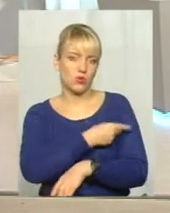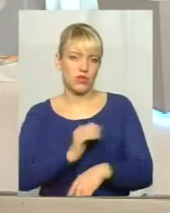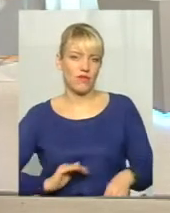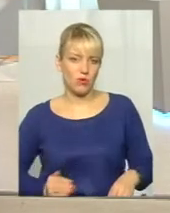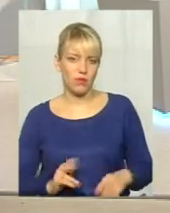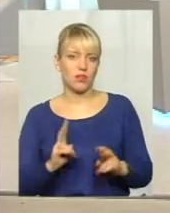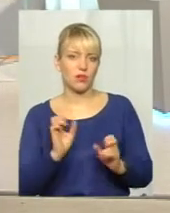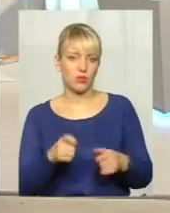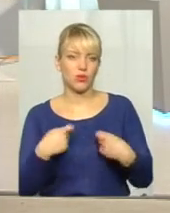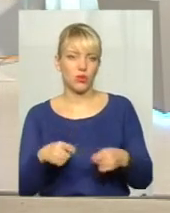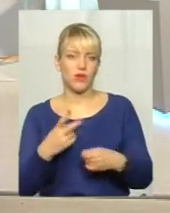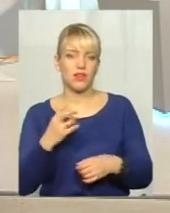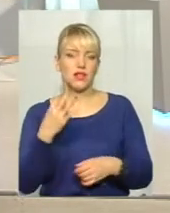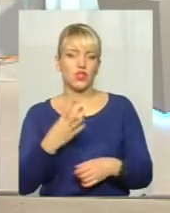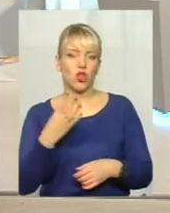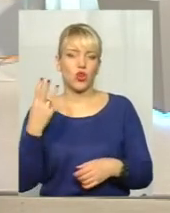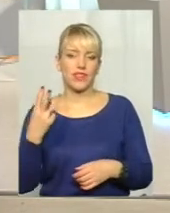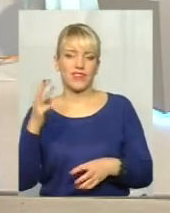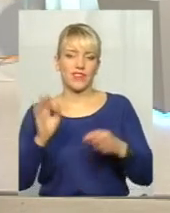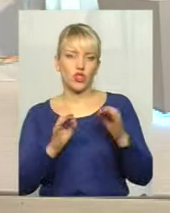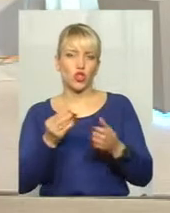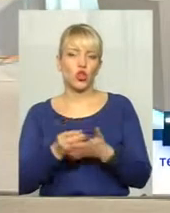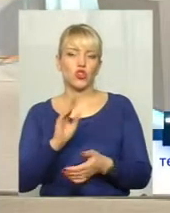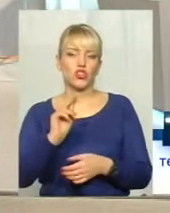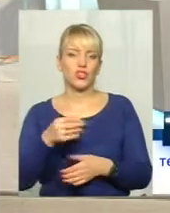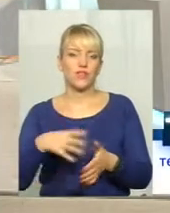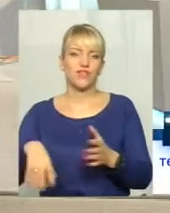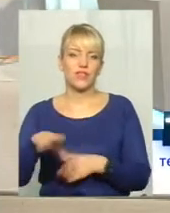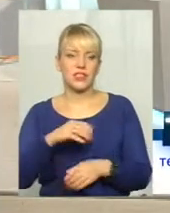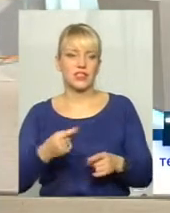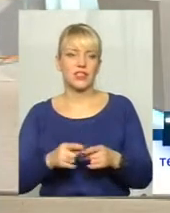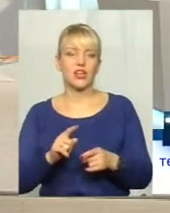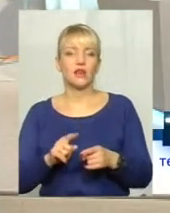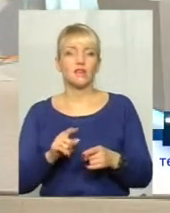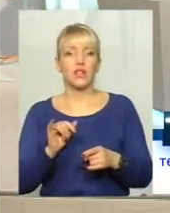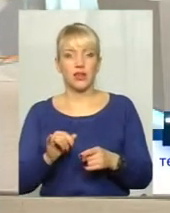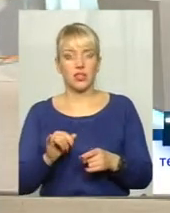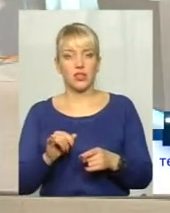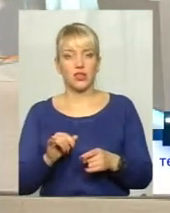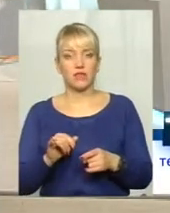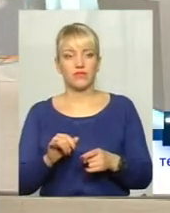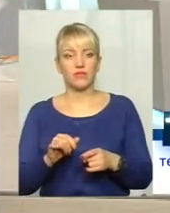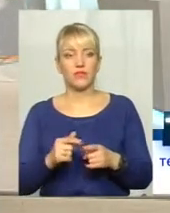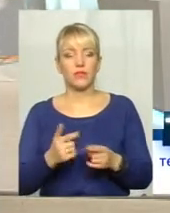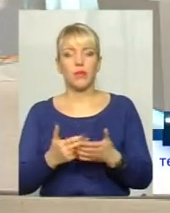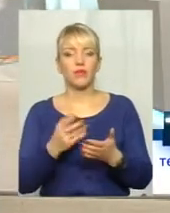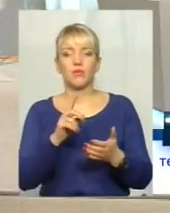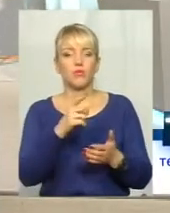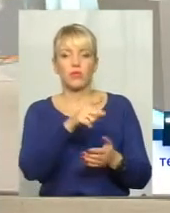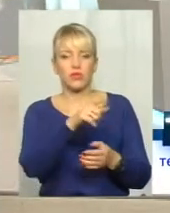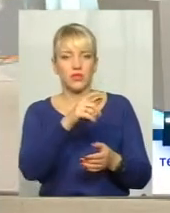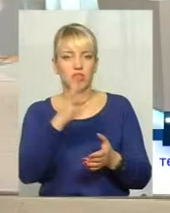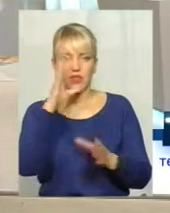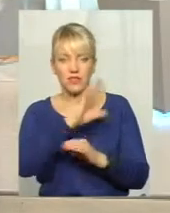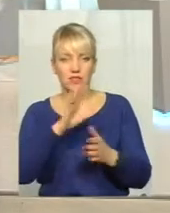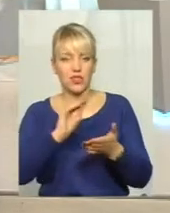продавати на 43% дорожче, ніж всі, але просто ті будуть недопущені, бо вони ще не зібрали довідки, так, оці необхідні.